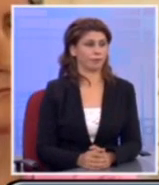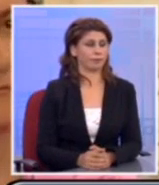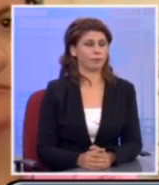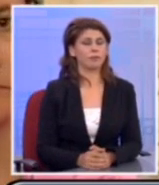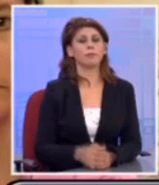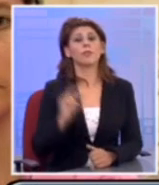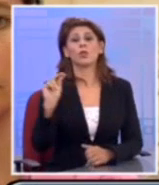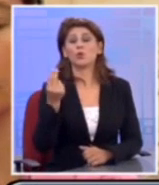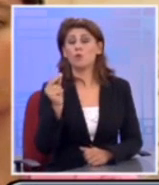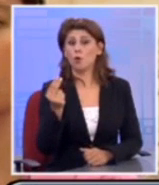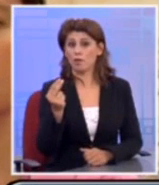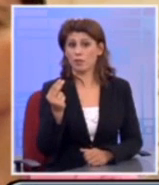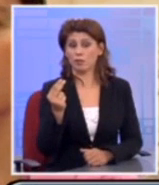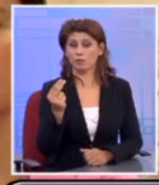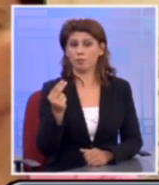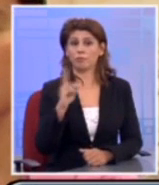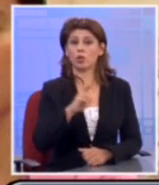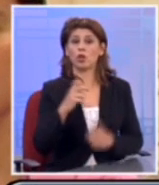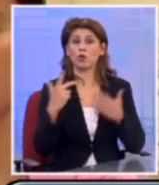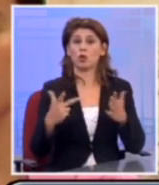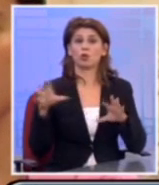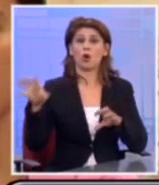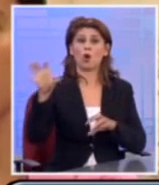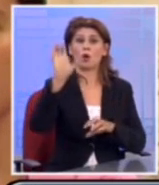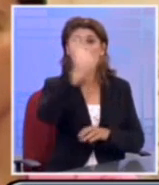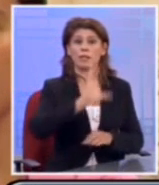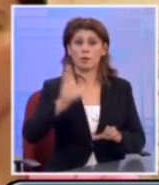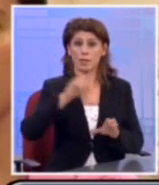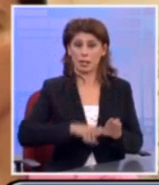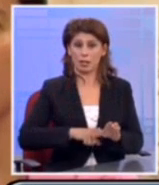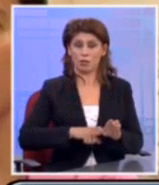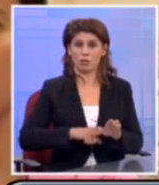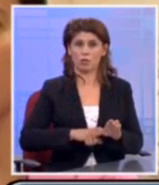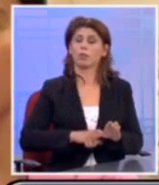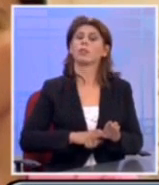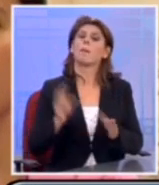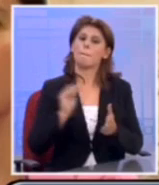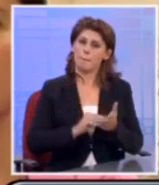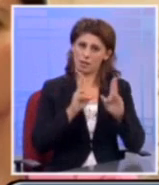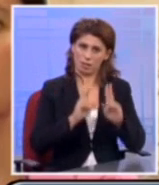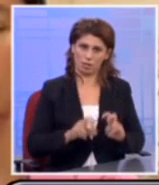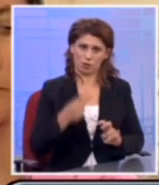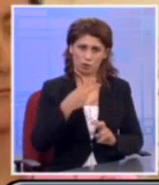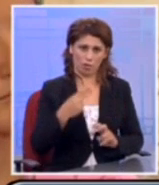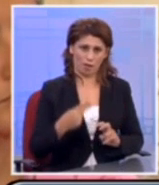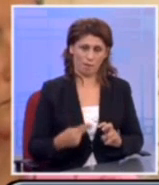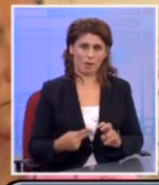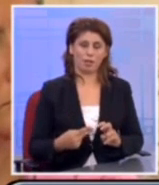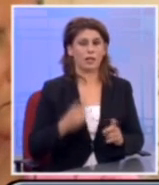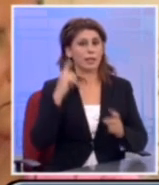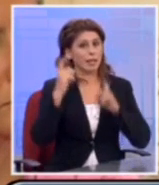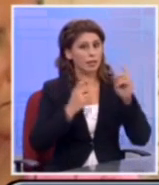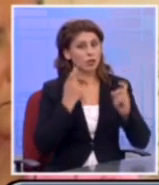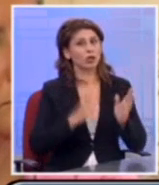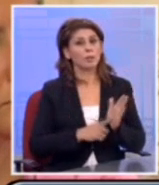τους βουλευτές των 28 χωρών της Ευρωπαϊκής Ένωσης να επανεξετάσουν το θέμα και να σκεφτούν